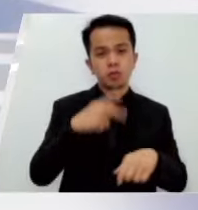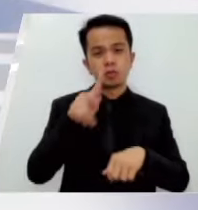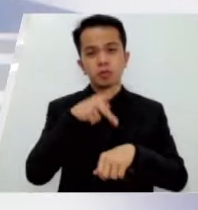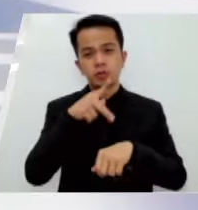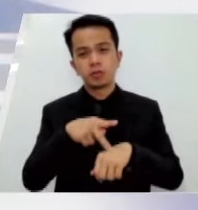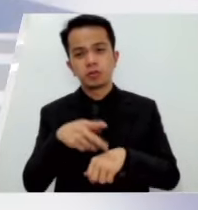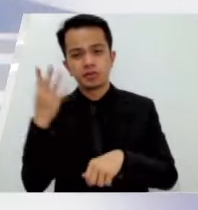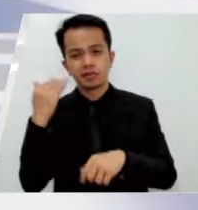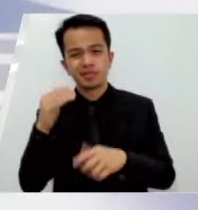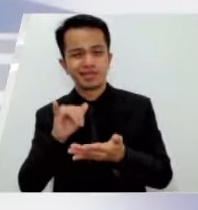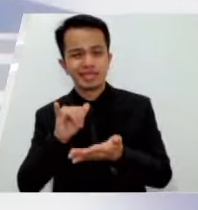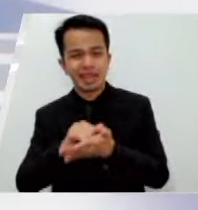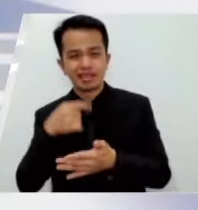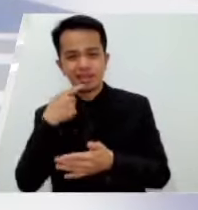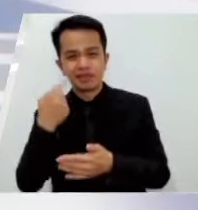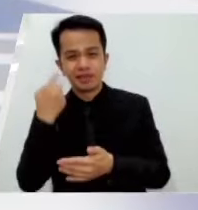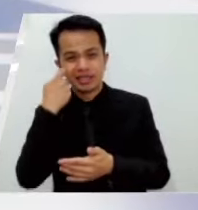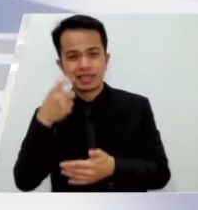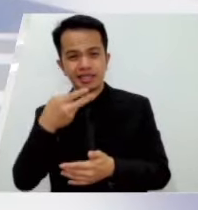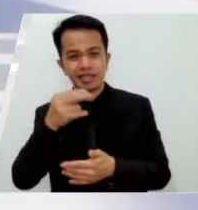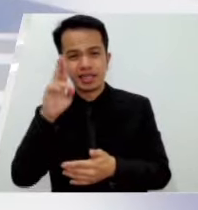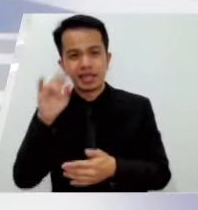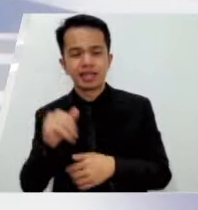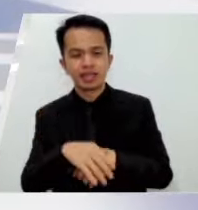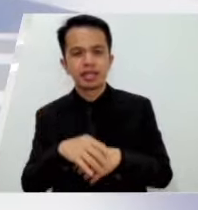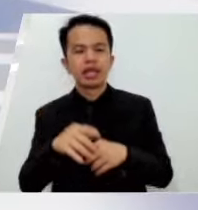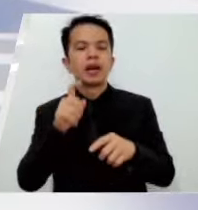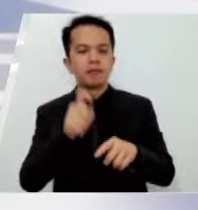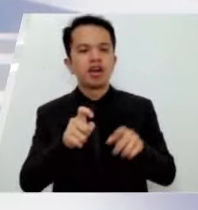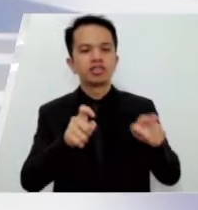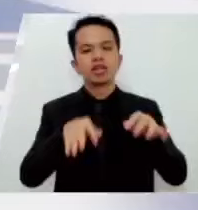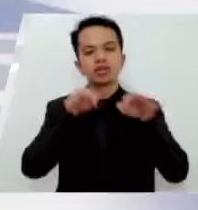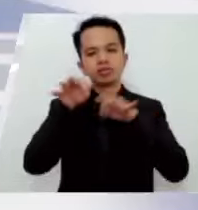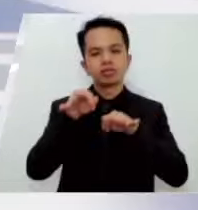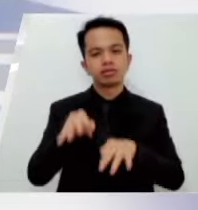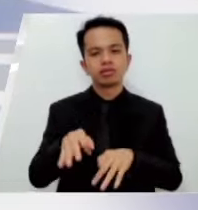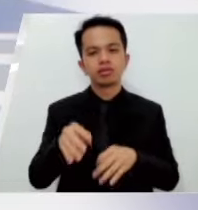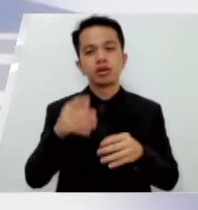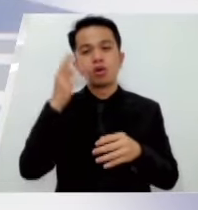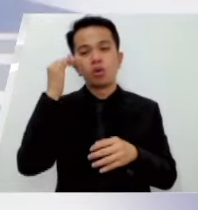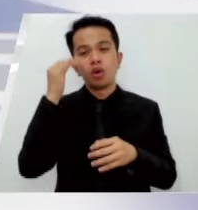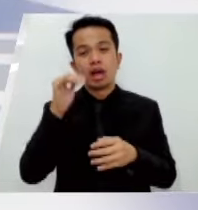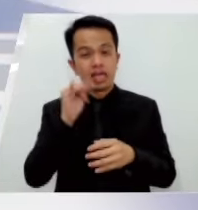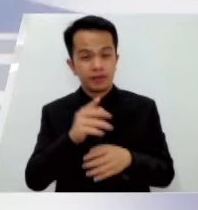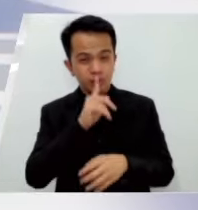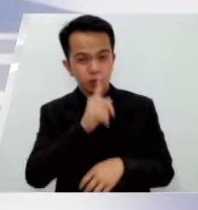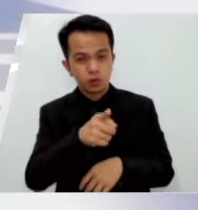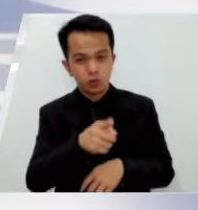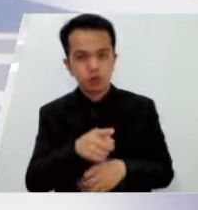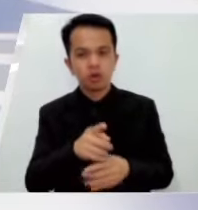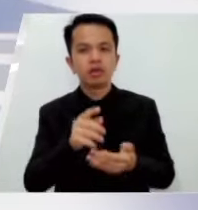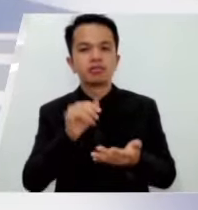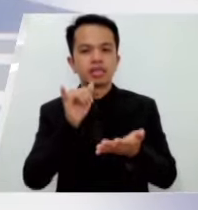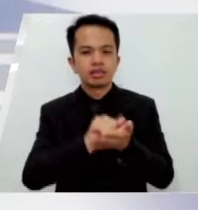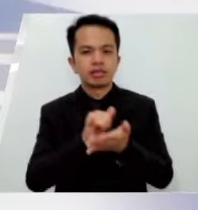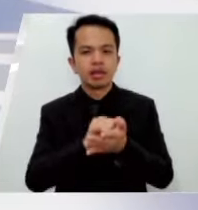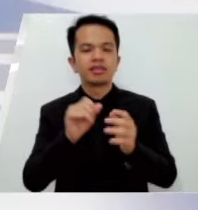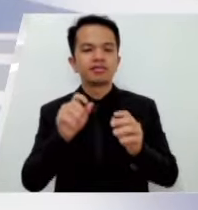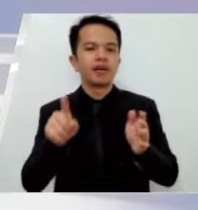Roque. Dapat daw siya ang magpaliwanag sa statement na ito dahil kung totoo man, ito ay lumalabag sa